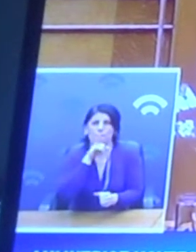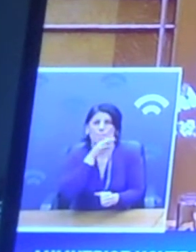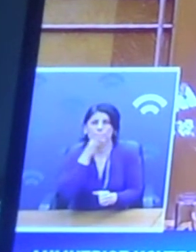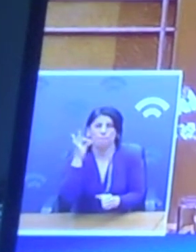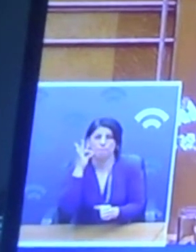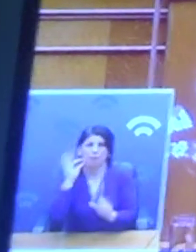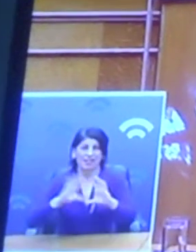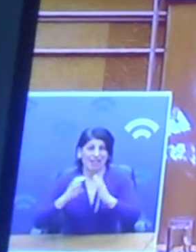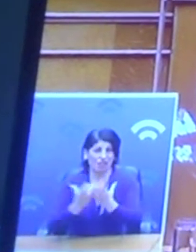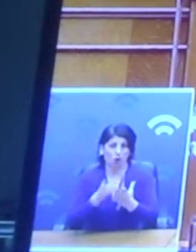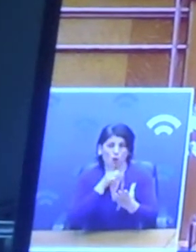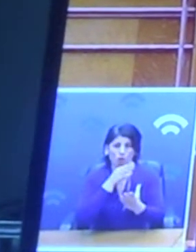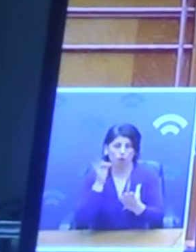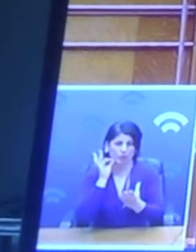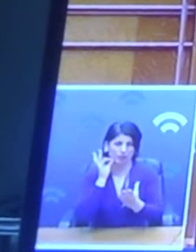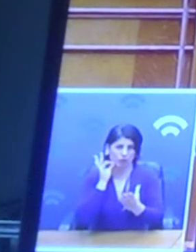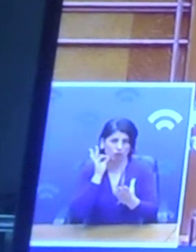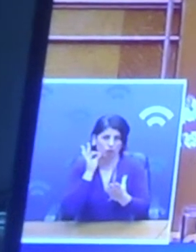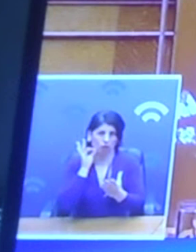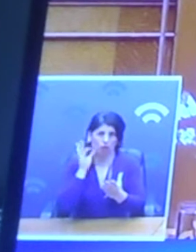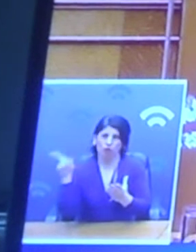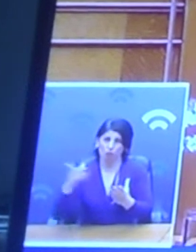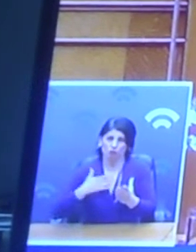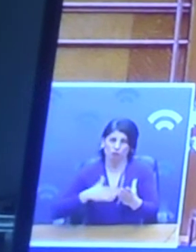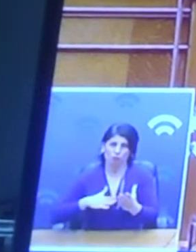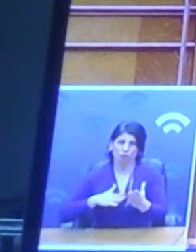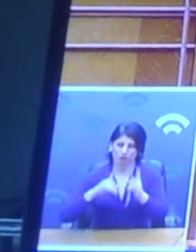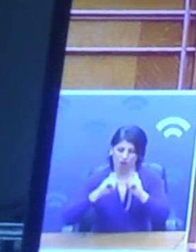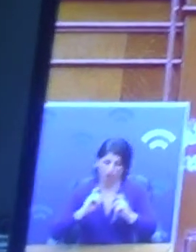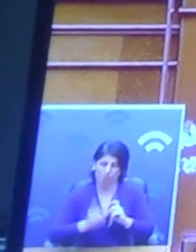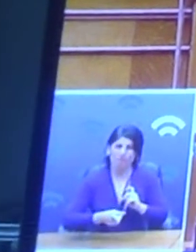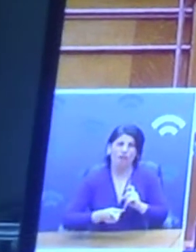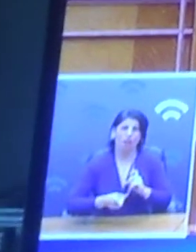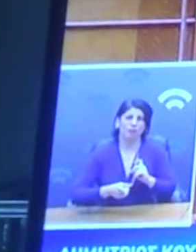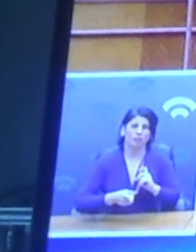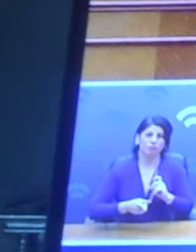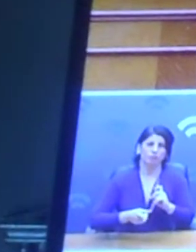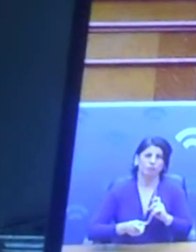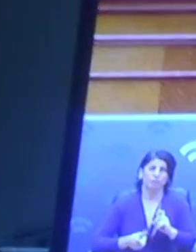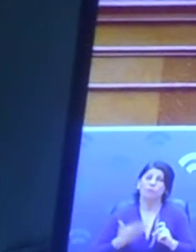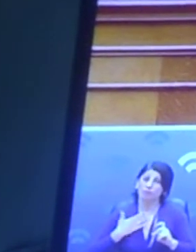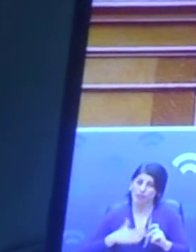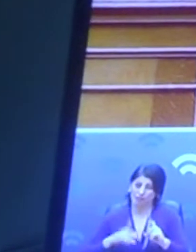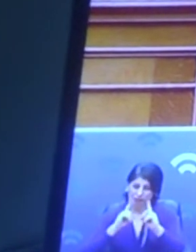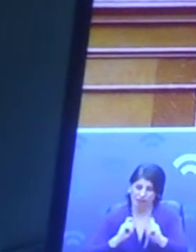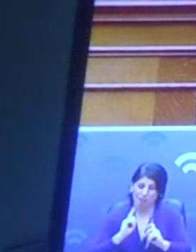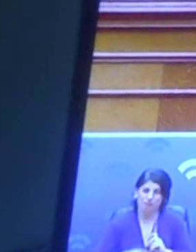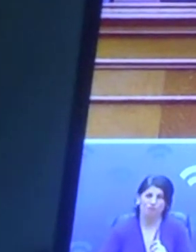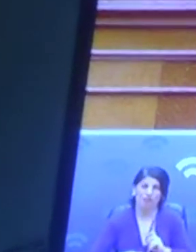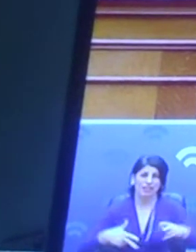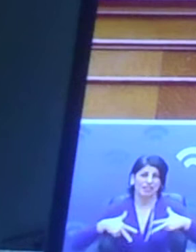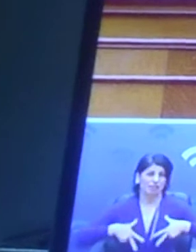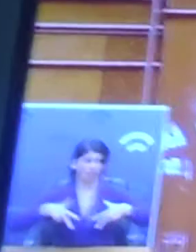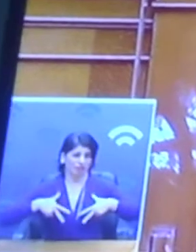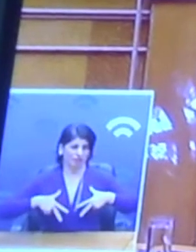γενικό. Σαν και αυτό που ήθελε να επιβάλλει και επιδιώκει να επιβάλλει η κυβέρνησή σας